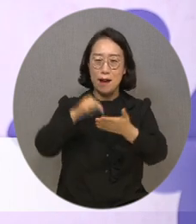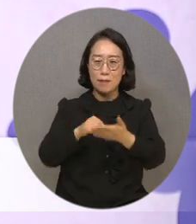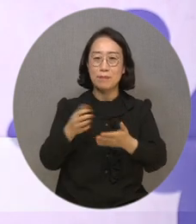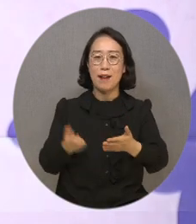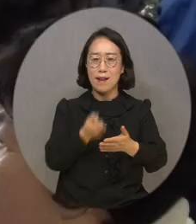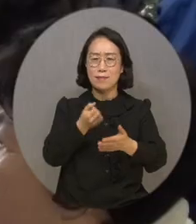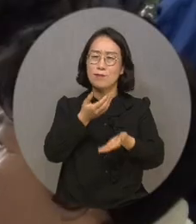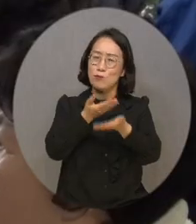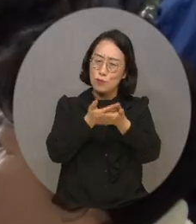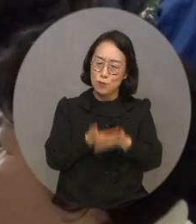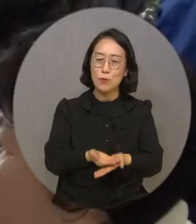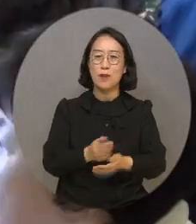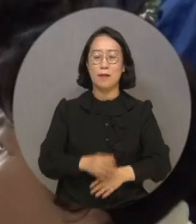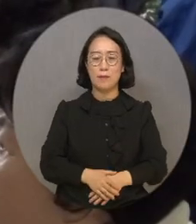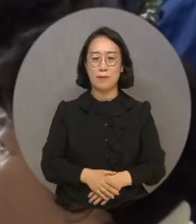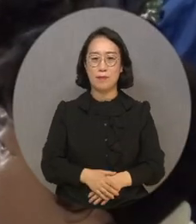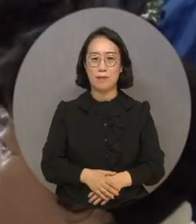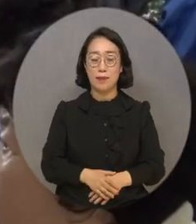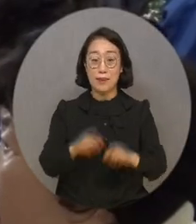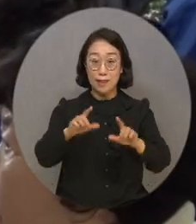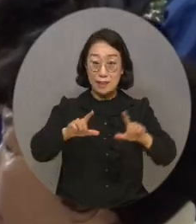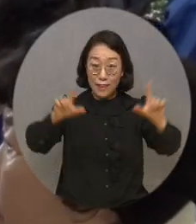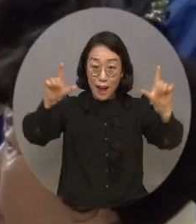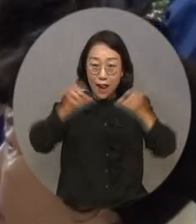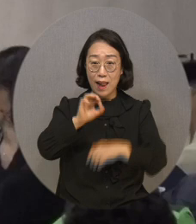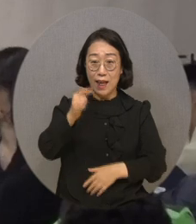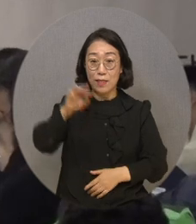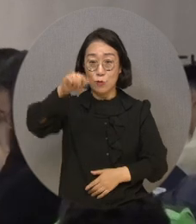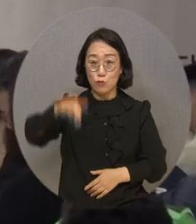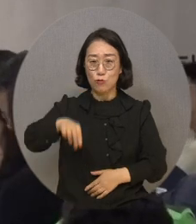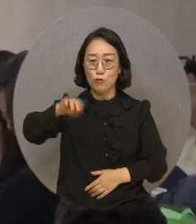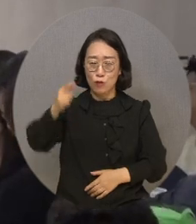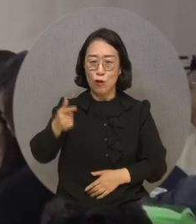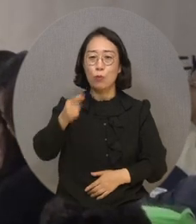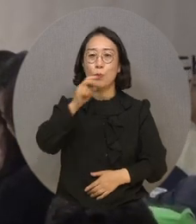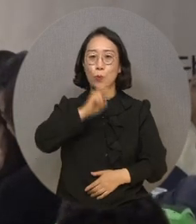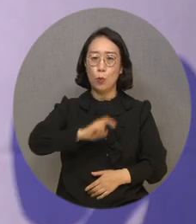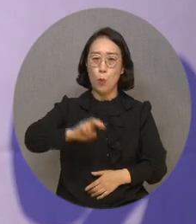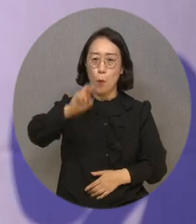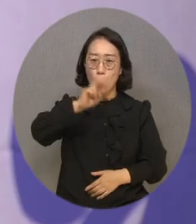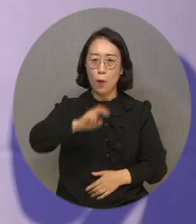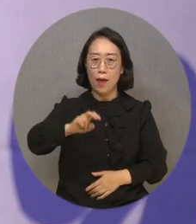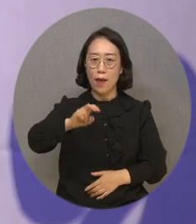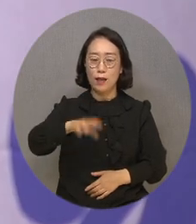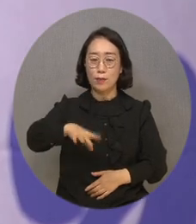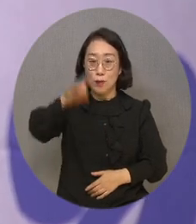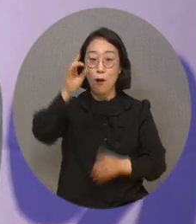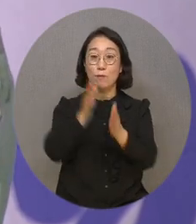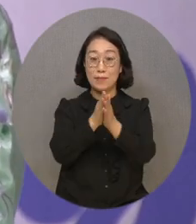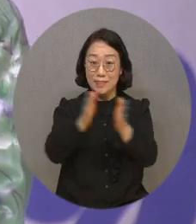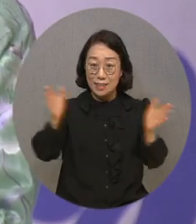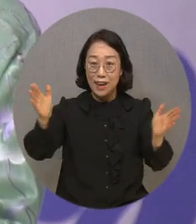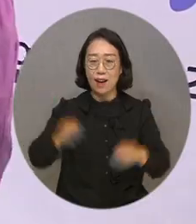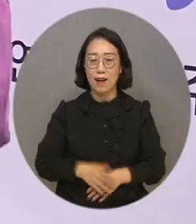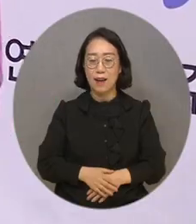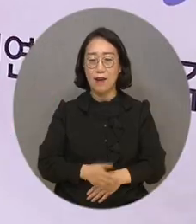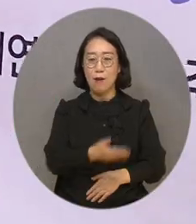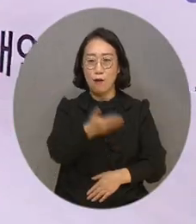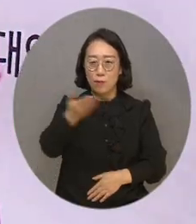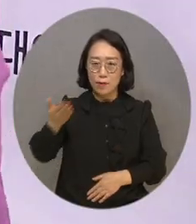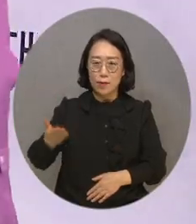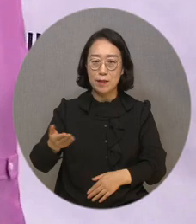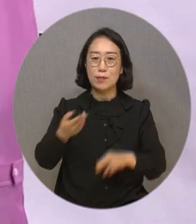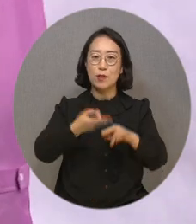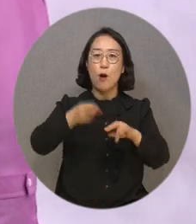아닌가 싶습니다. 이날 행사는 안숙선 명창의 판소리 춘향가 축하 무대를 시작으로 어르신들에게